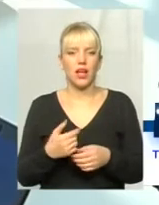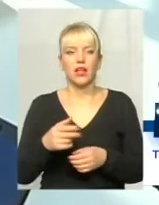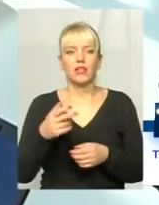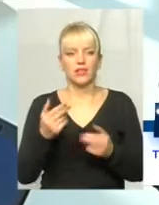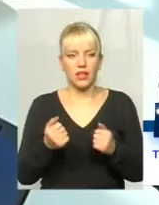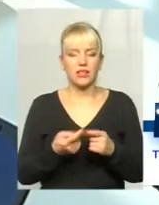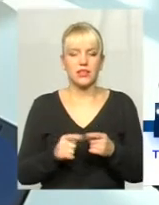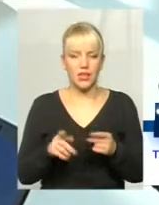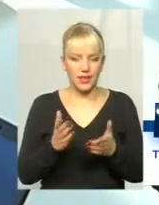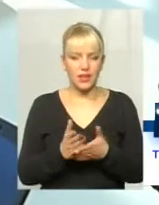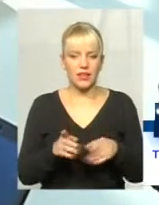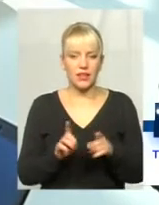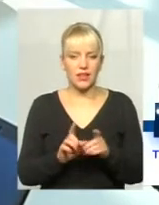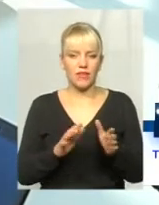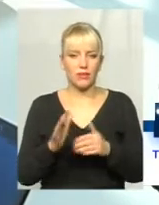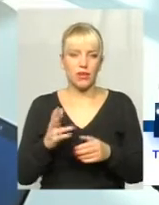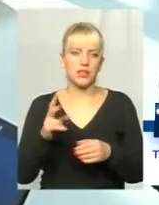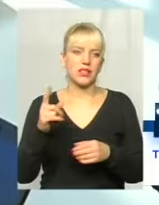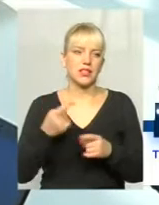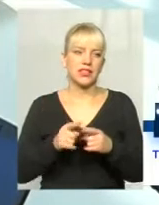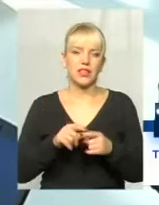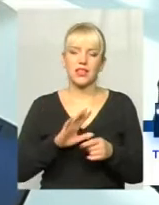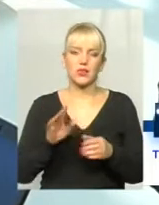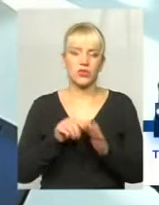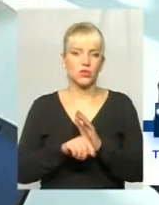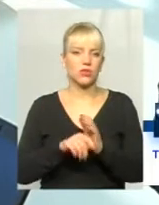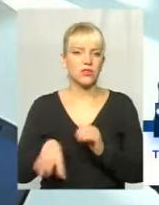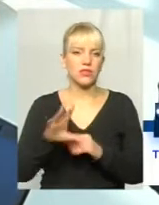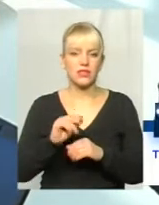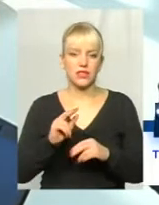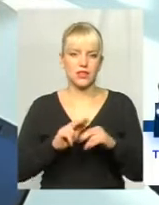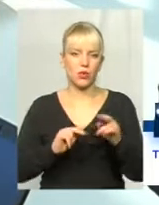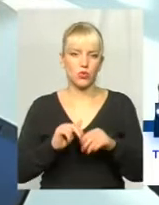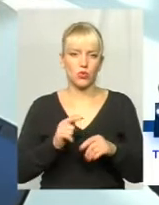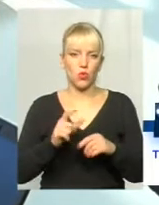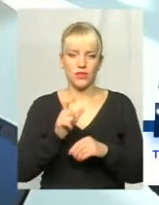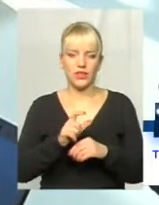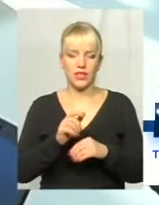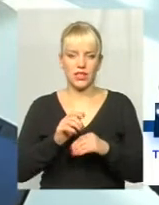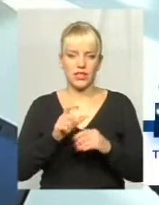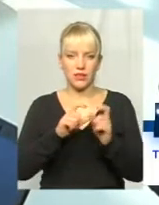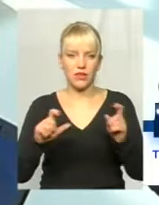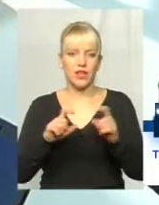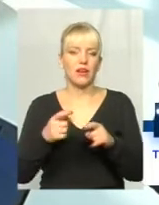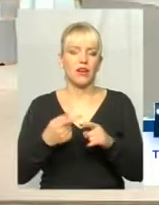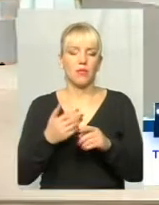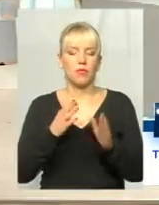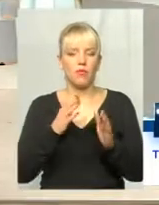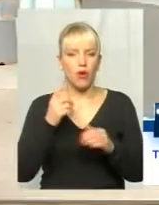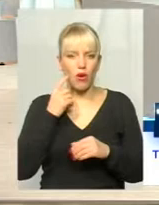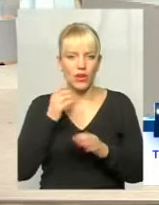Але це не стосується всіх забудовників. Більш порядні забудовники, вони виконують масово велику кількість роботи і тільки